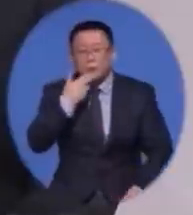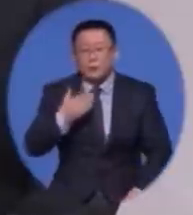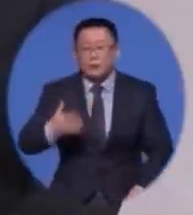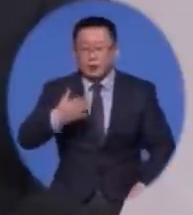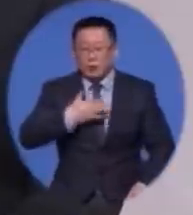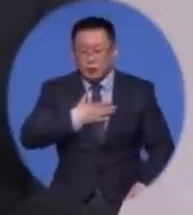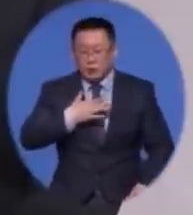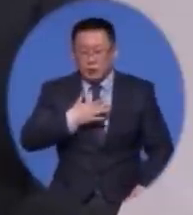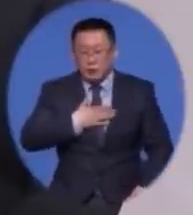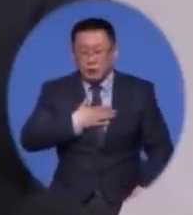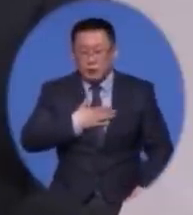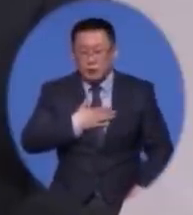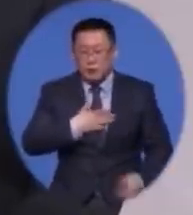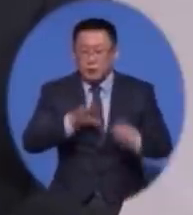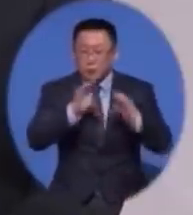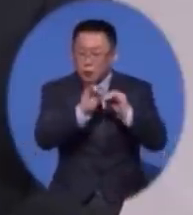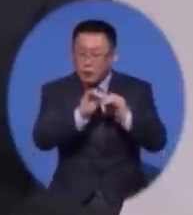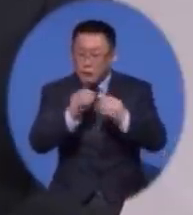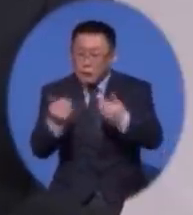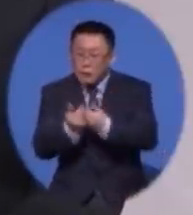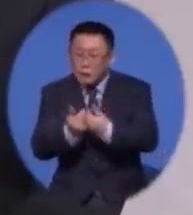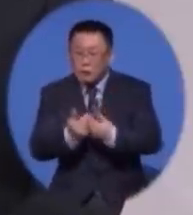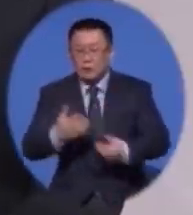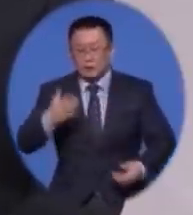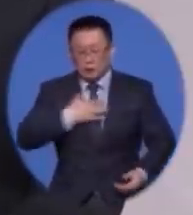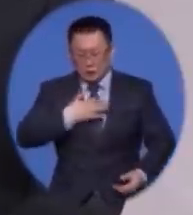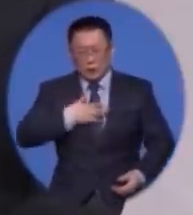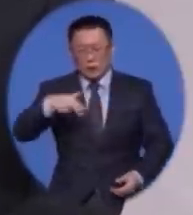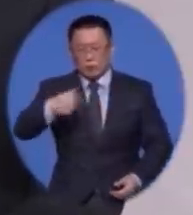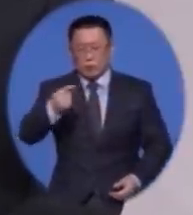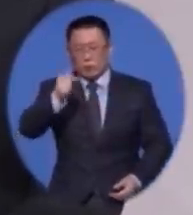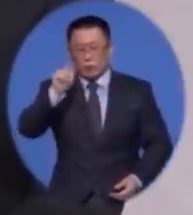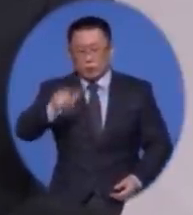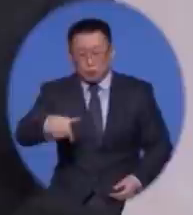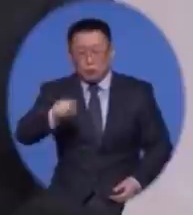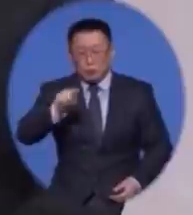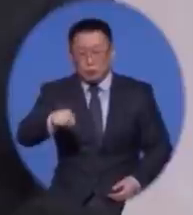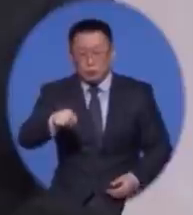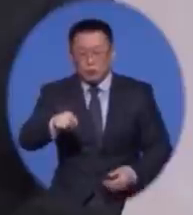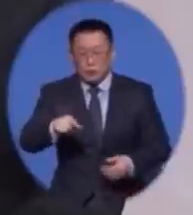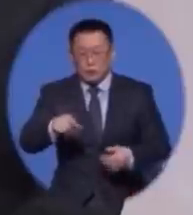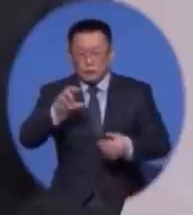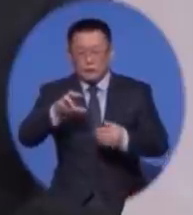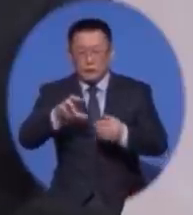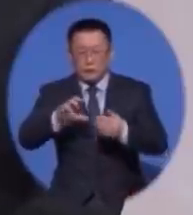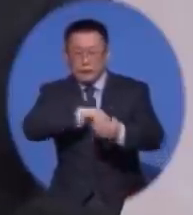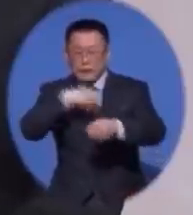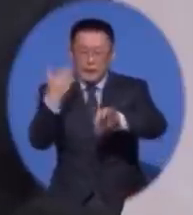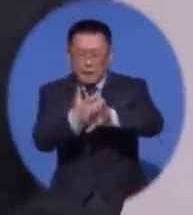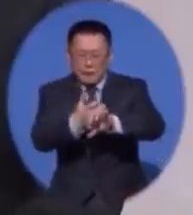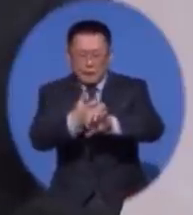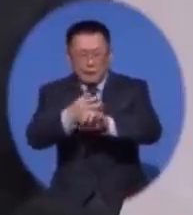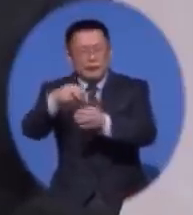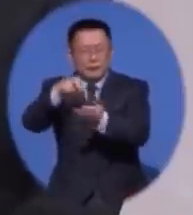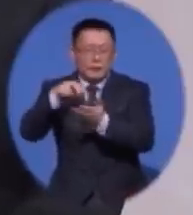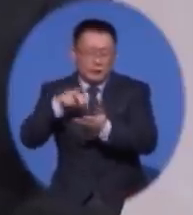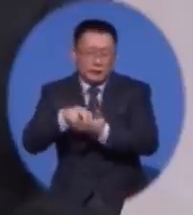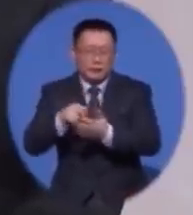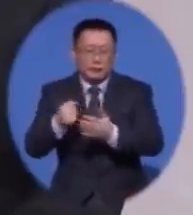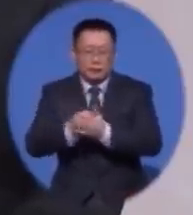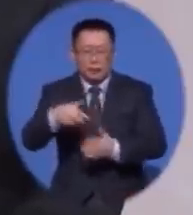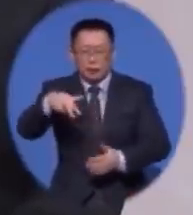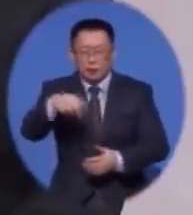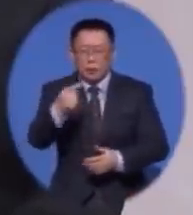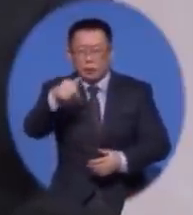제게 있어서 조국, 찬성입니까? 반대입니까? 제게 있어서 조국은 사법개혁과 검찰개혁의 문제라고 인식을 하고 있고요.